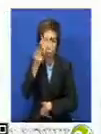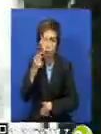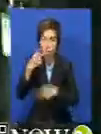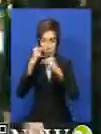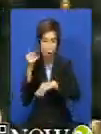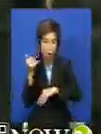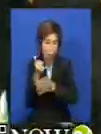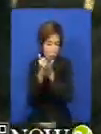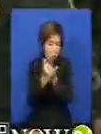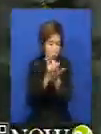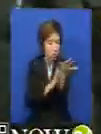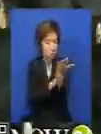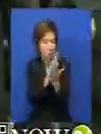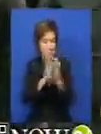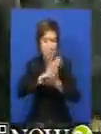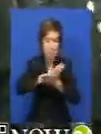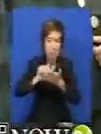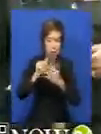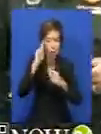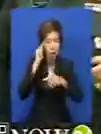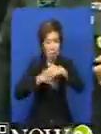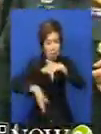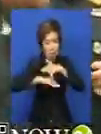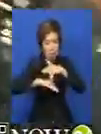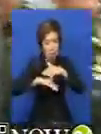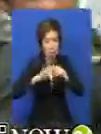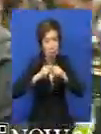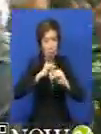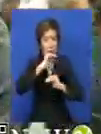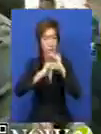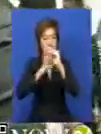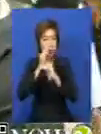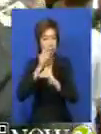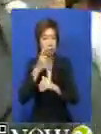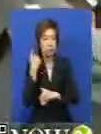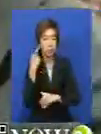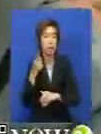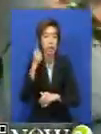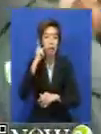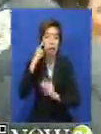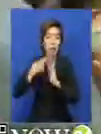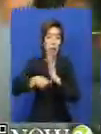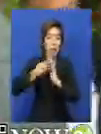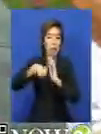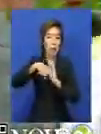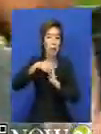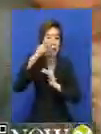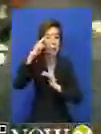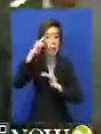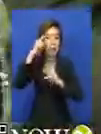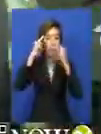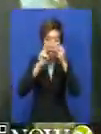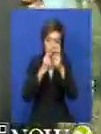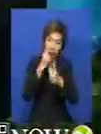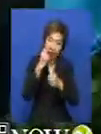านเมืองเรียบร้อยมีความเจริญวางรากฐานต่างๆเอาไว้ก็ถือว่าเป็นเหตุผลหนึ่งครับที่ทำให้ตนเองเนี่ยยอมเข้ามาร่